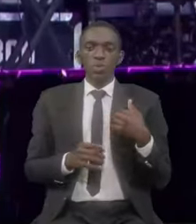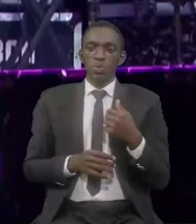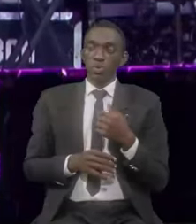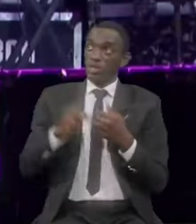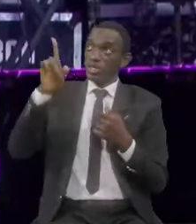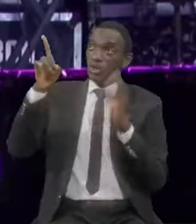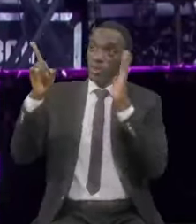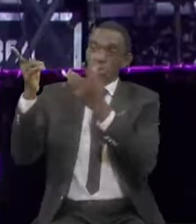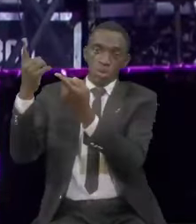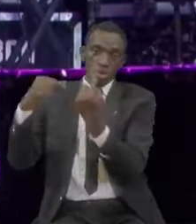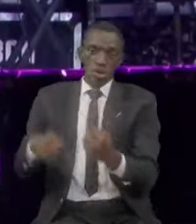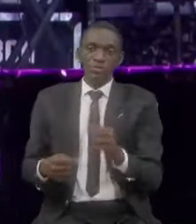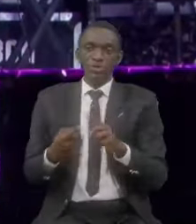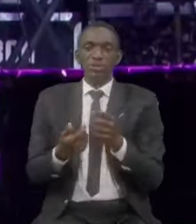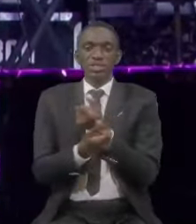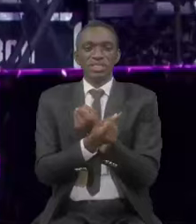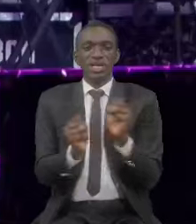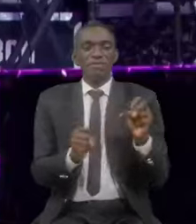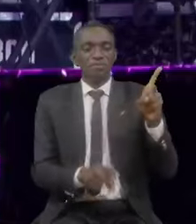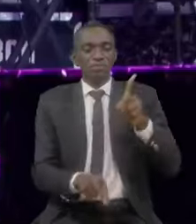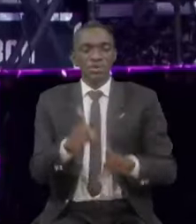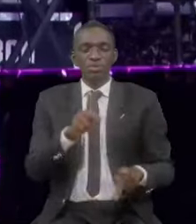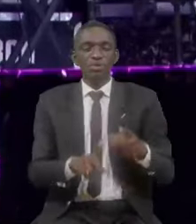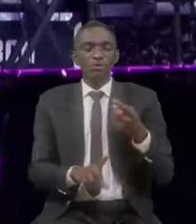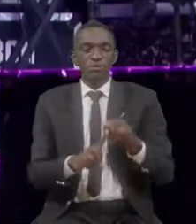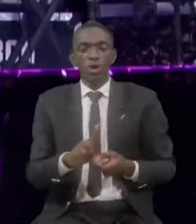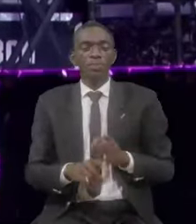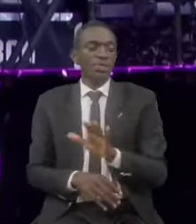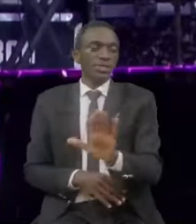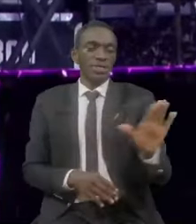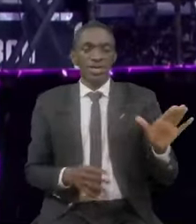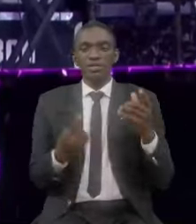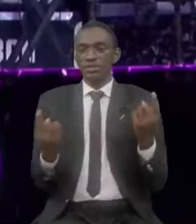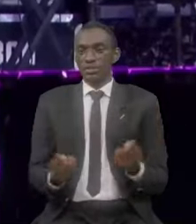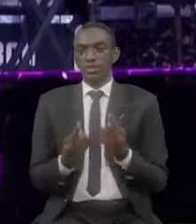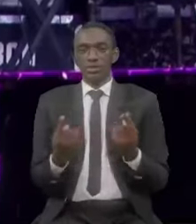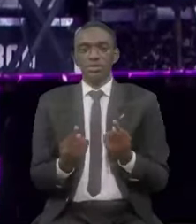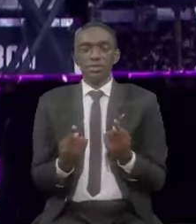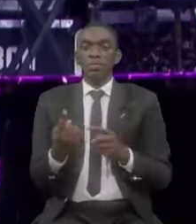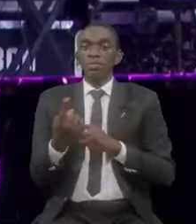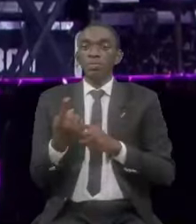et qu'il va sauver son peuple de ses péchés. Lorsqu'il nous sauve du péché,